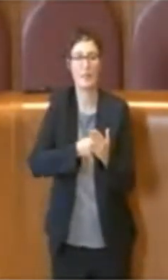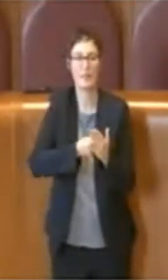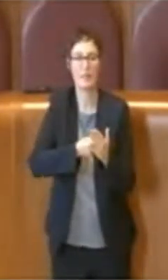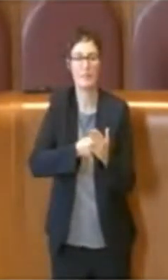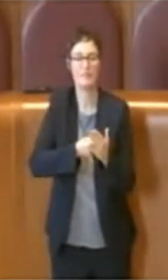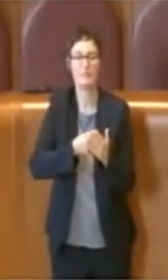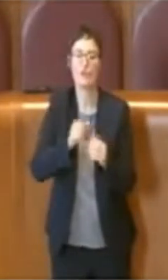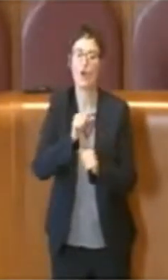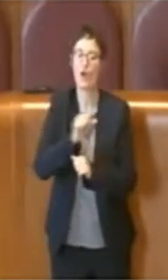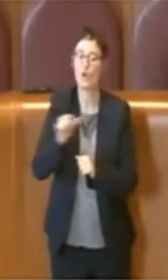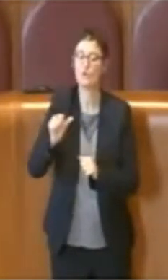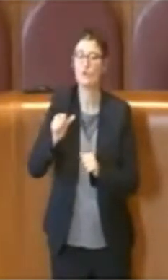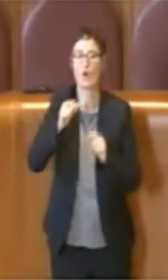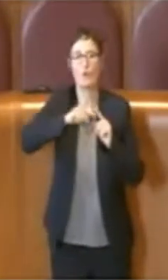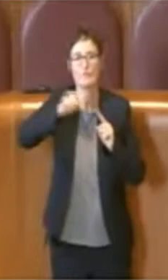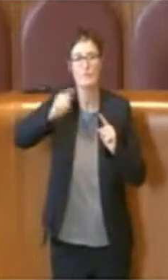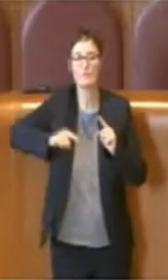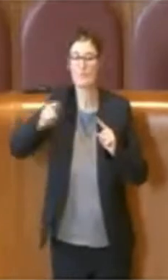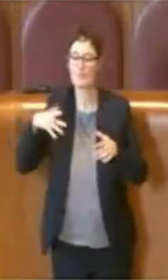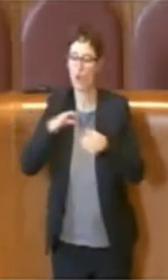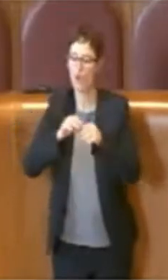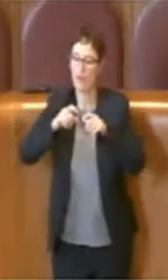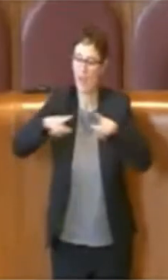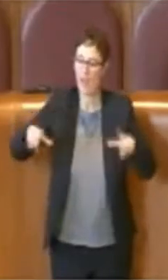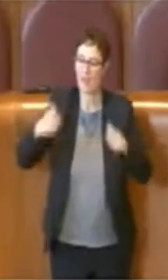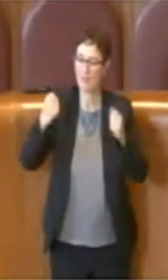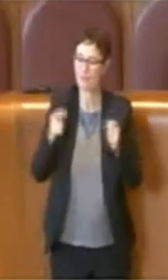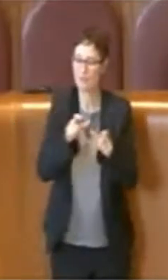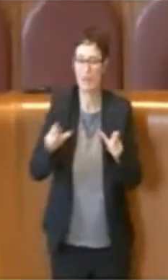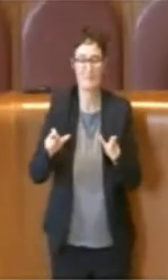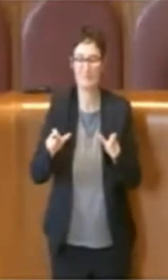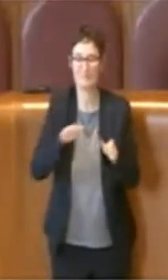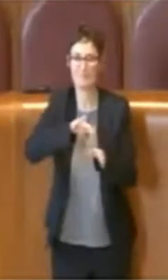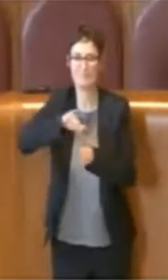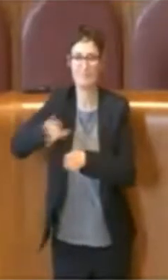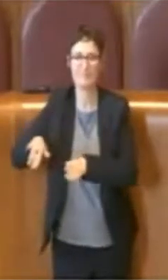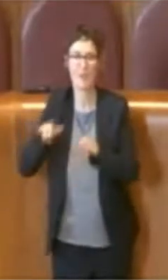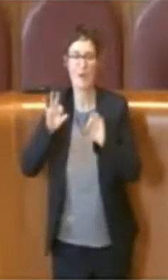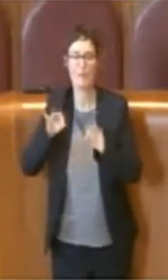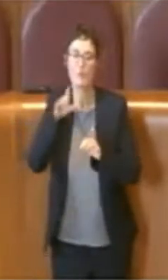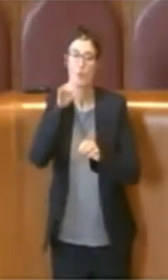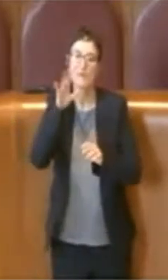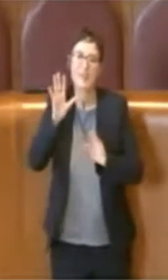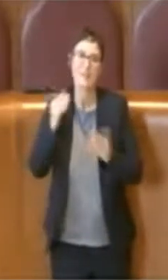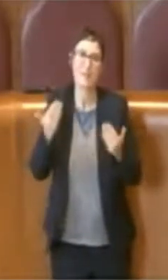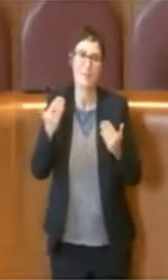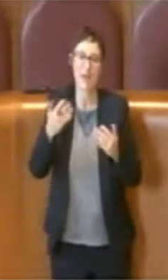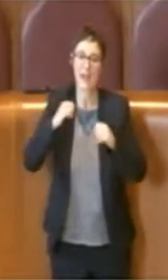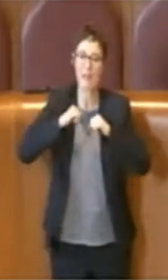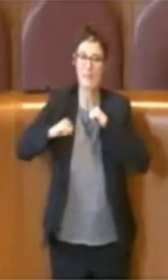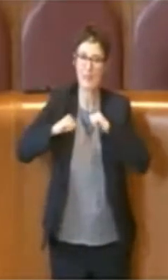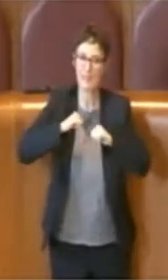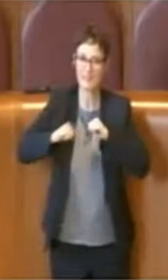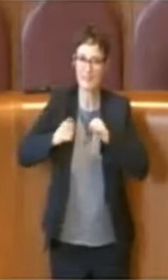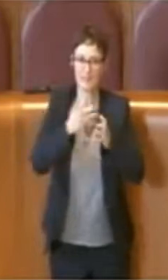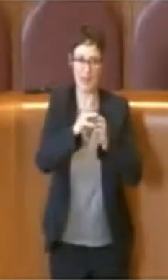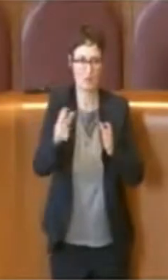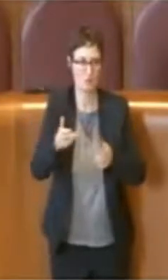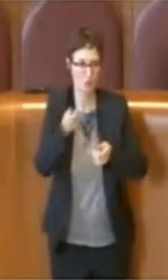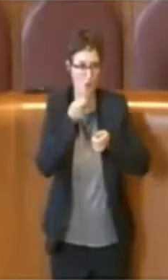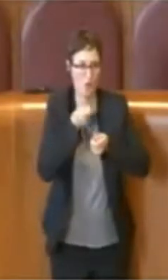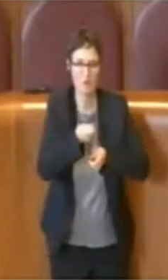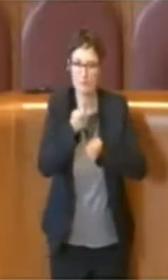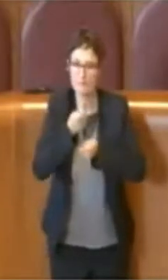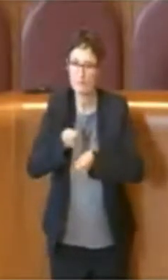di cittadinanza, eccetera. Cioè bisognerebbe, secondo me, stimolare le amministrazioni e i vari livelli dell'amministrazione